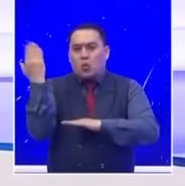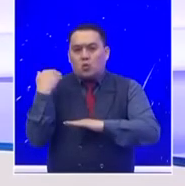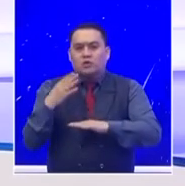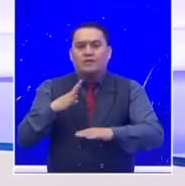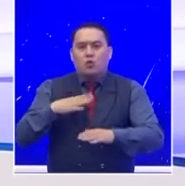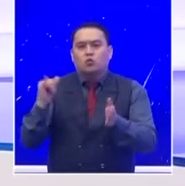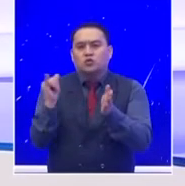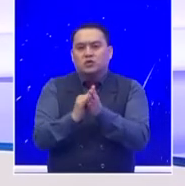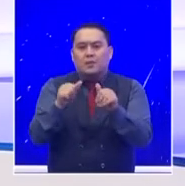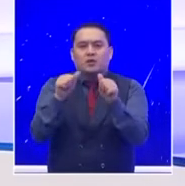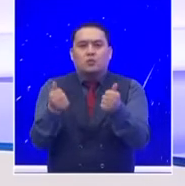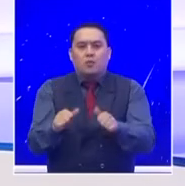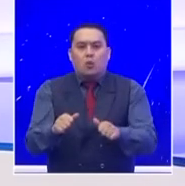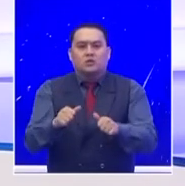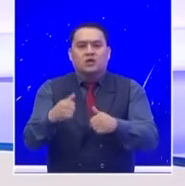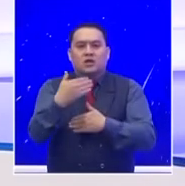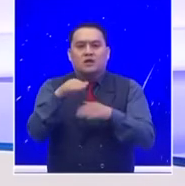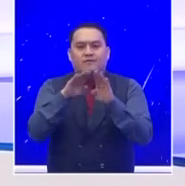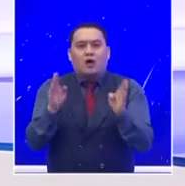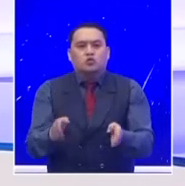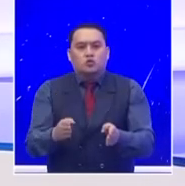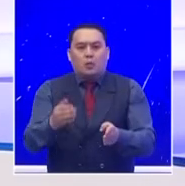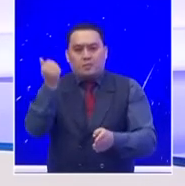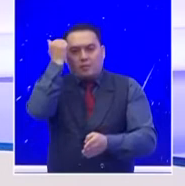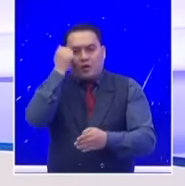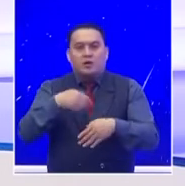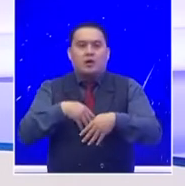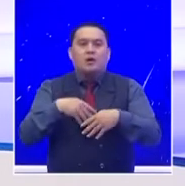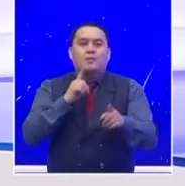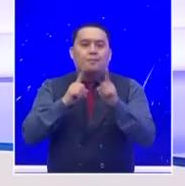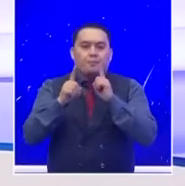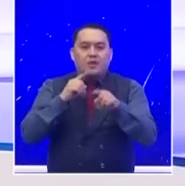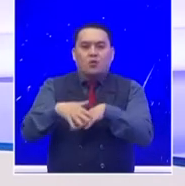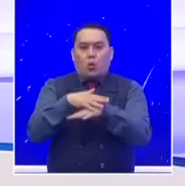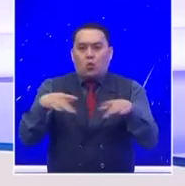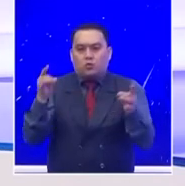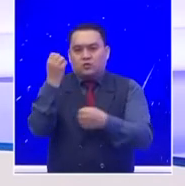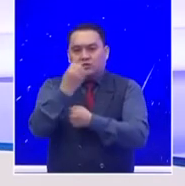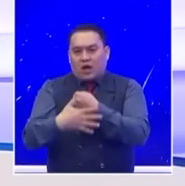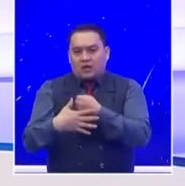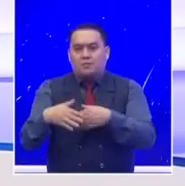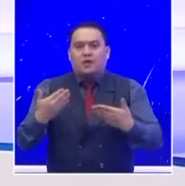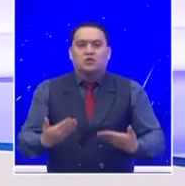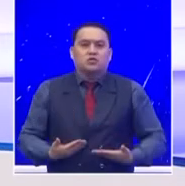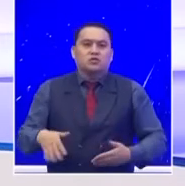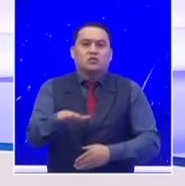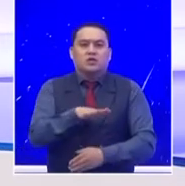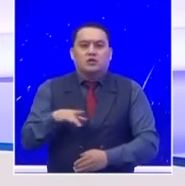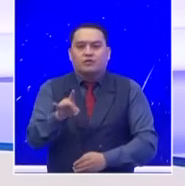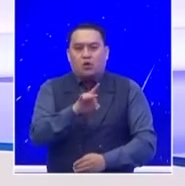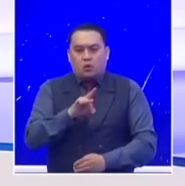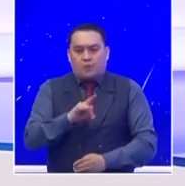являются установленные монументы. Именно здесь и состоялся митинг с участием представителей этнокультурных центров, проживающих на территории